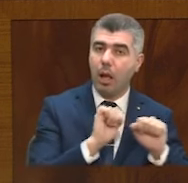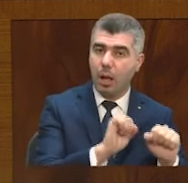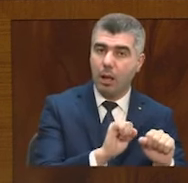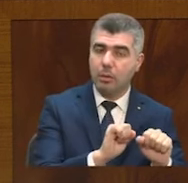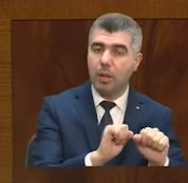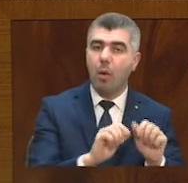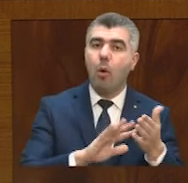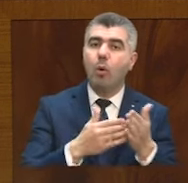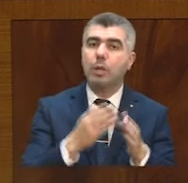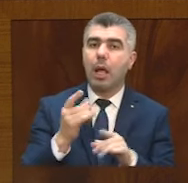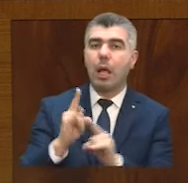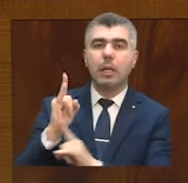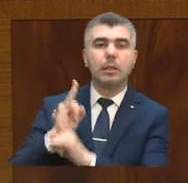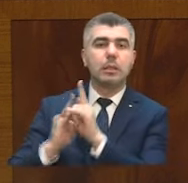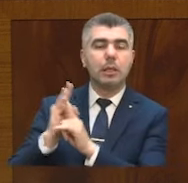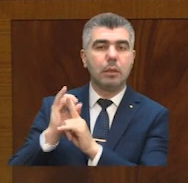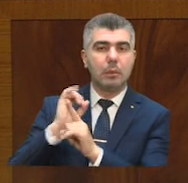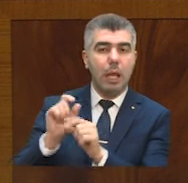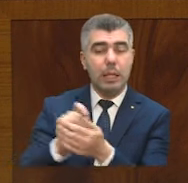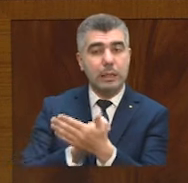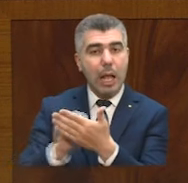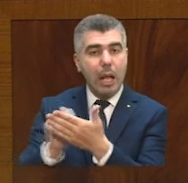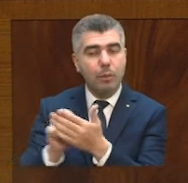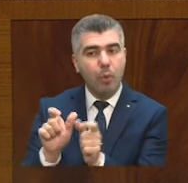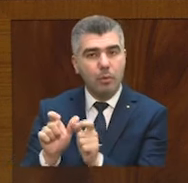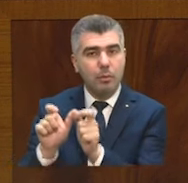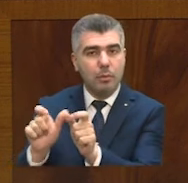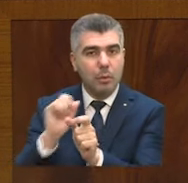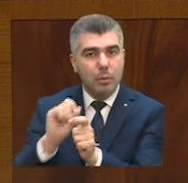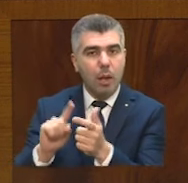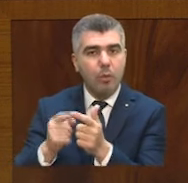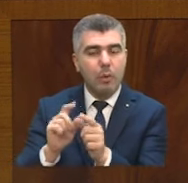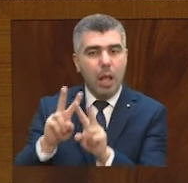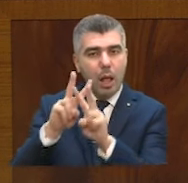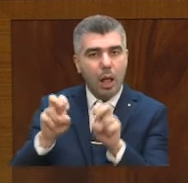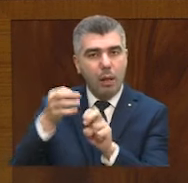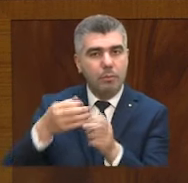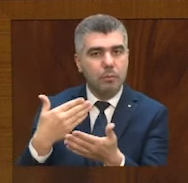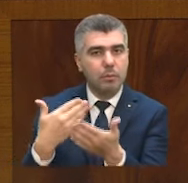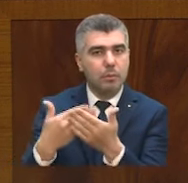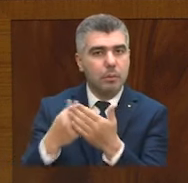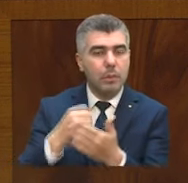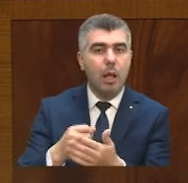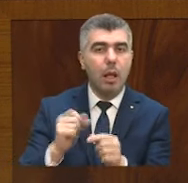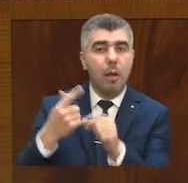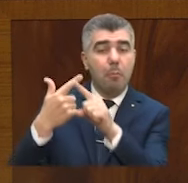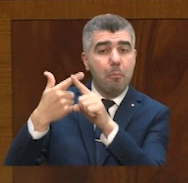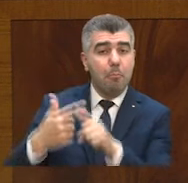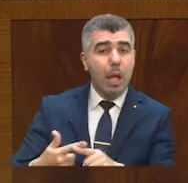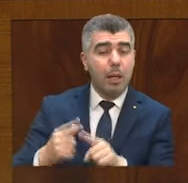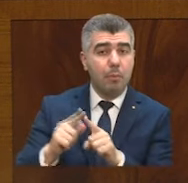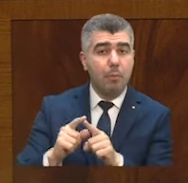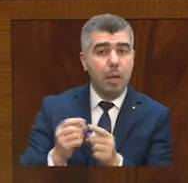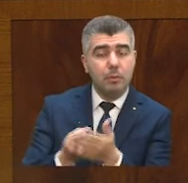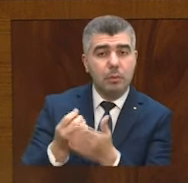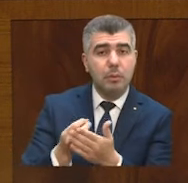قاتله تستوجب يعني المحاسبه وتستوجب يعني فتح التحقيق لذلك الكلفه الماليه ديال هذا الدعم المدرسي قلت